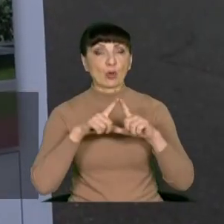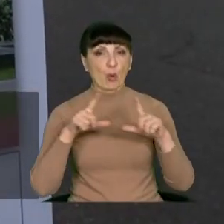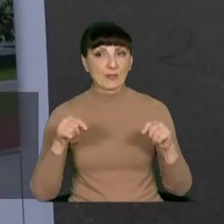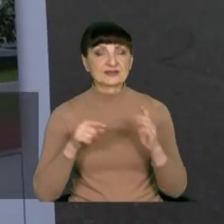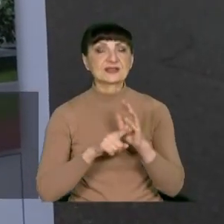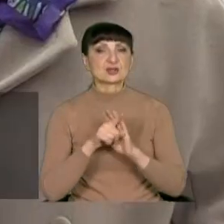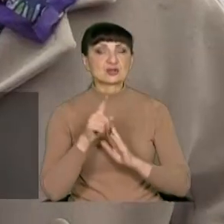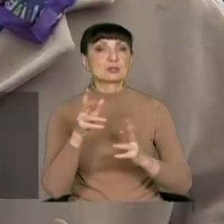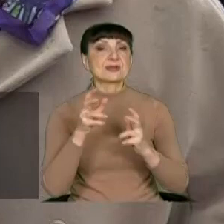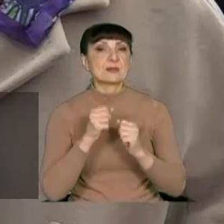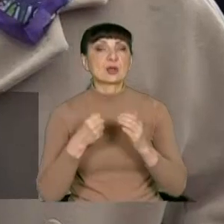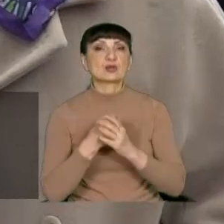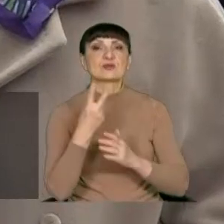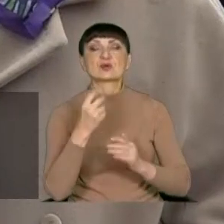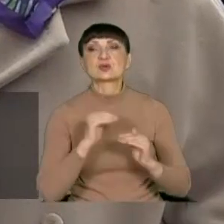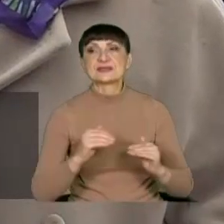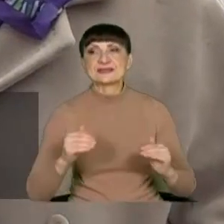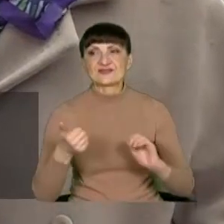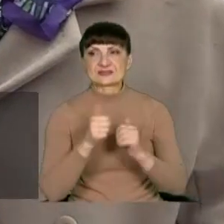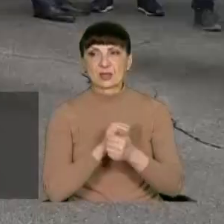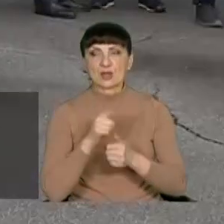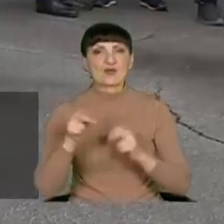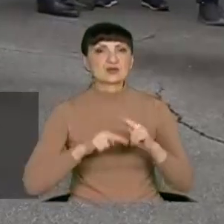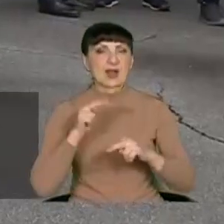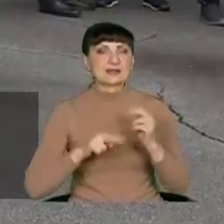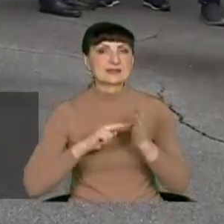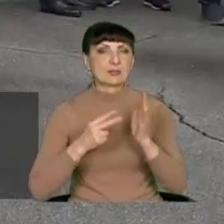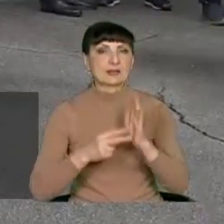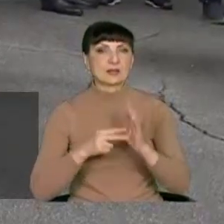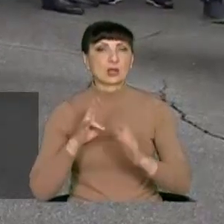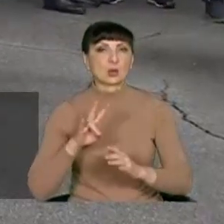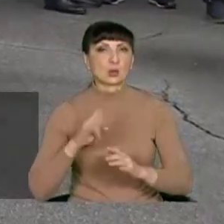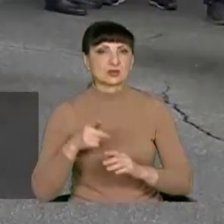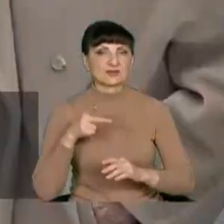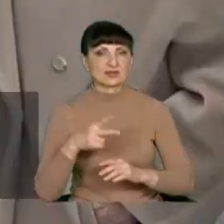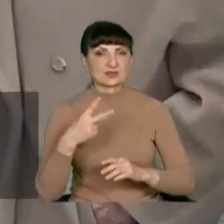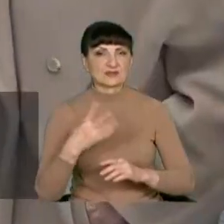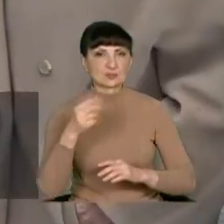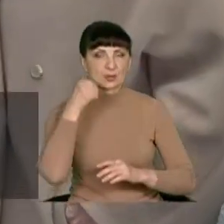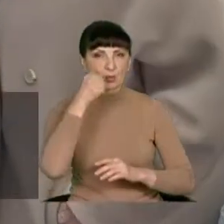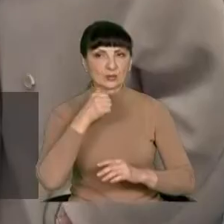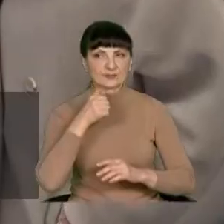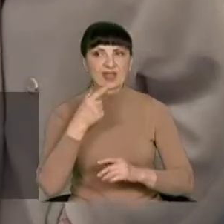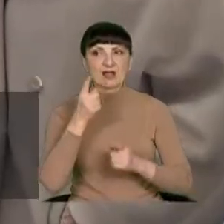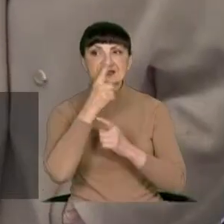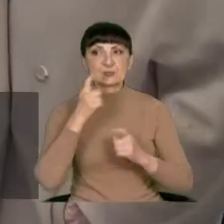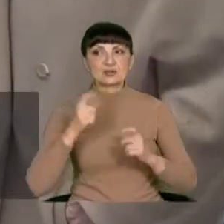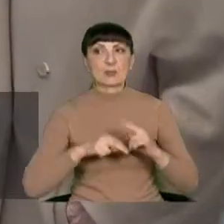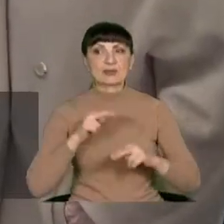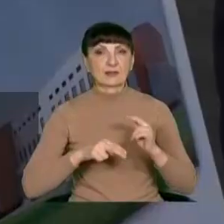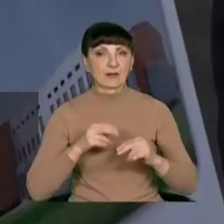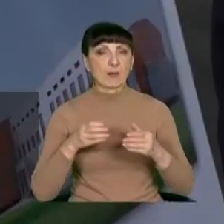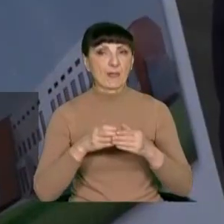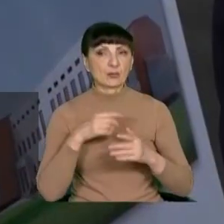комплекс начнет принимать до 200 детей в смену. Его строительство запланировано на июнь 2024 года. Как сообщил подрядчик, в